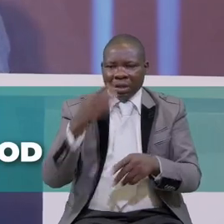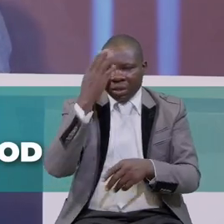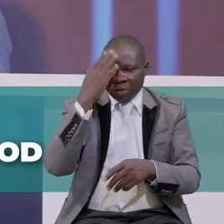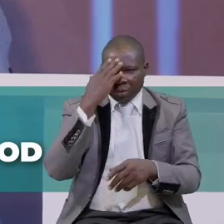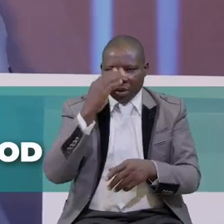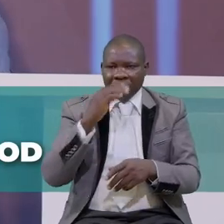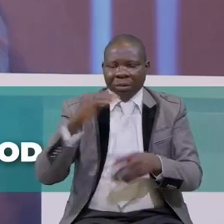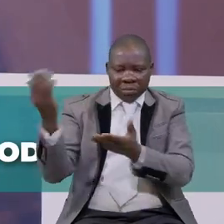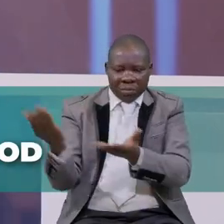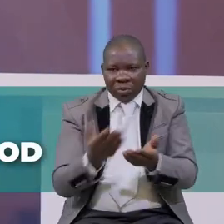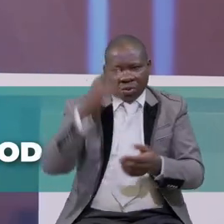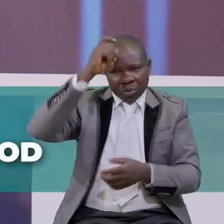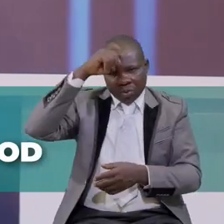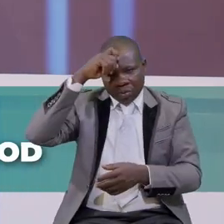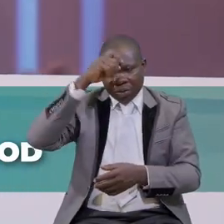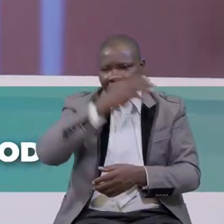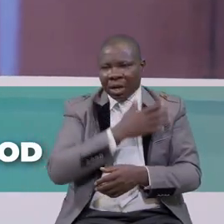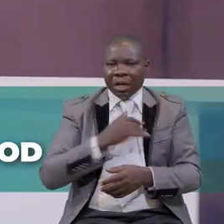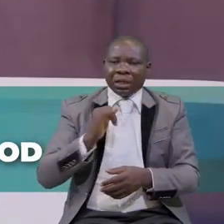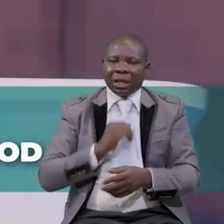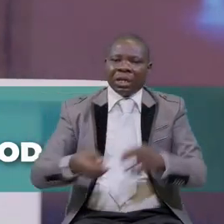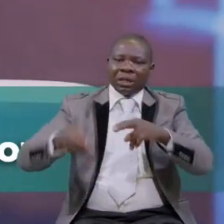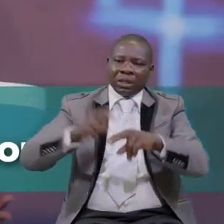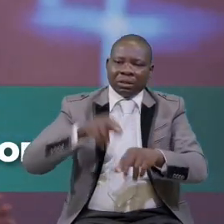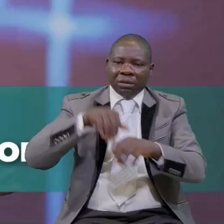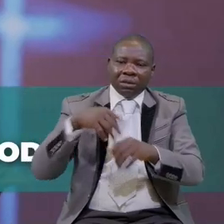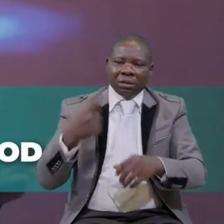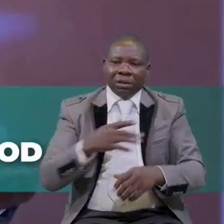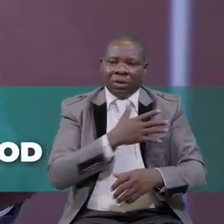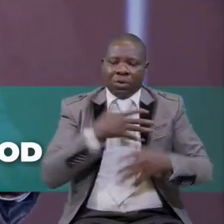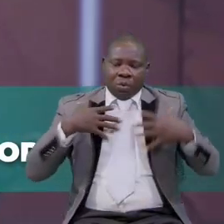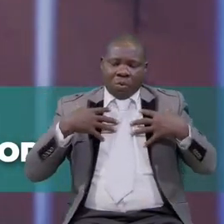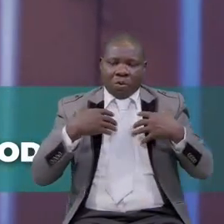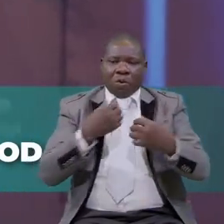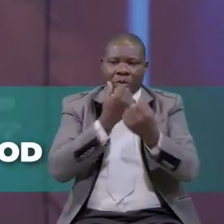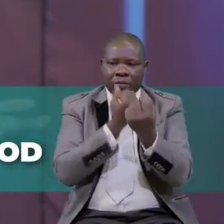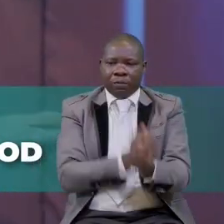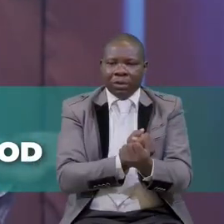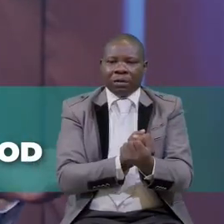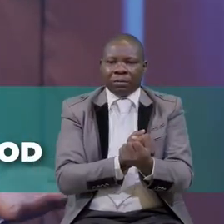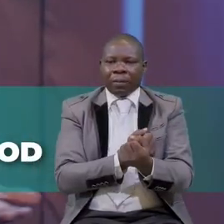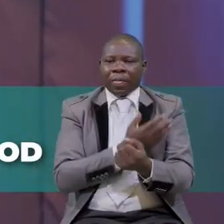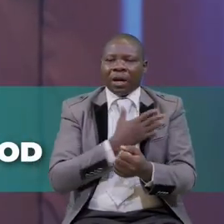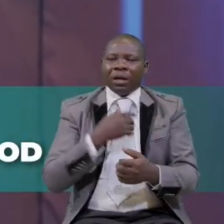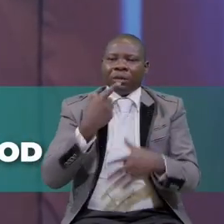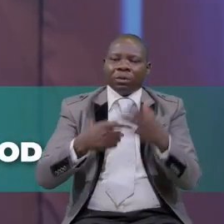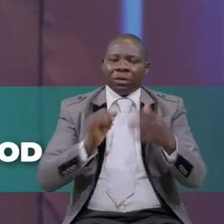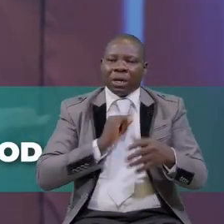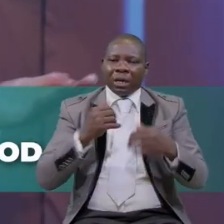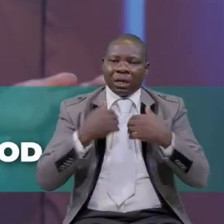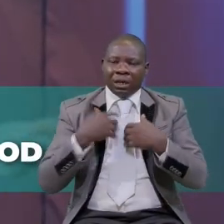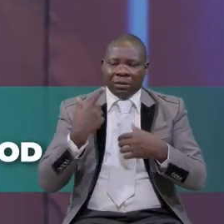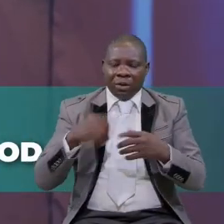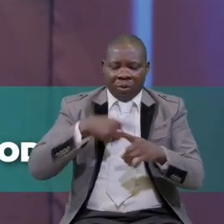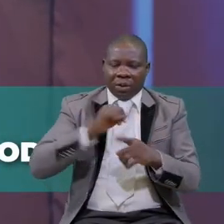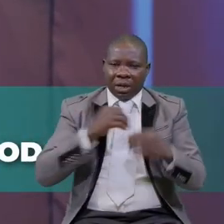connaissance plus pratique dans la vie. Dans la confiance que j'avais, elle s'est accrue. Quand j'avais